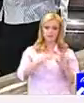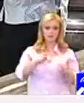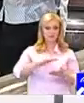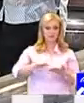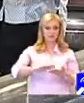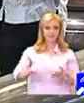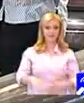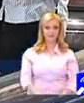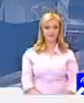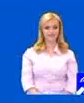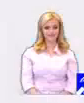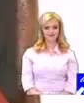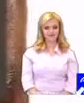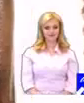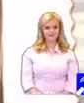cap.